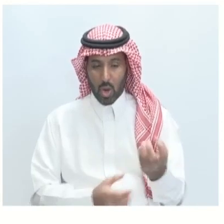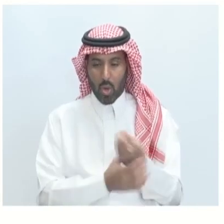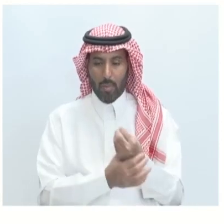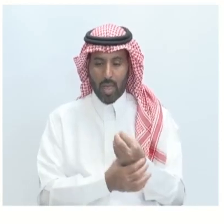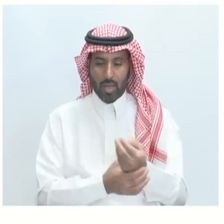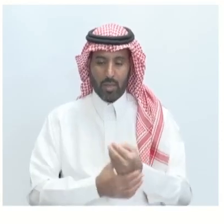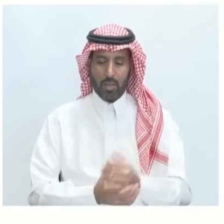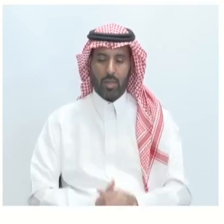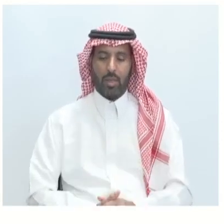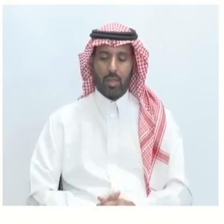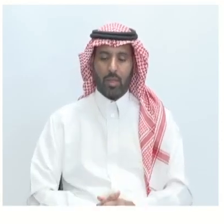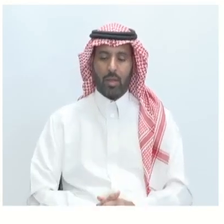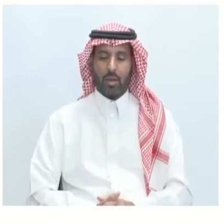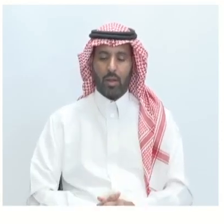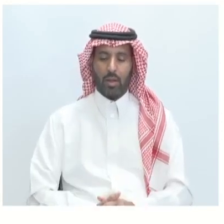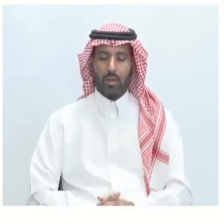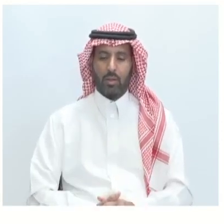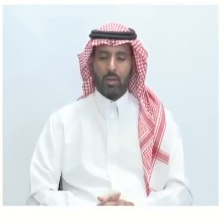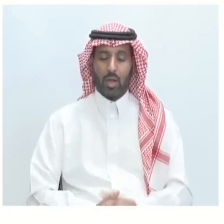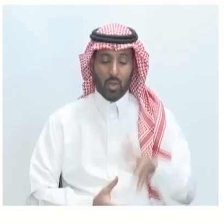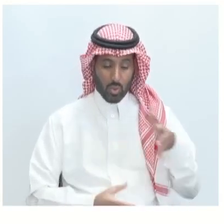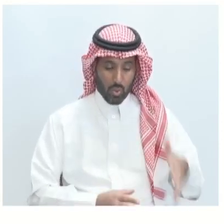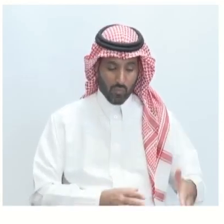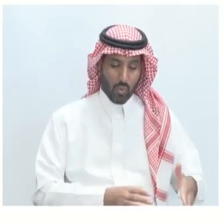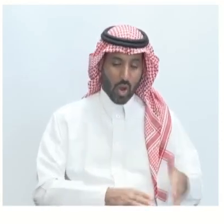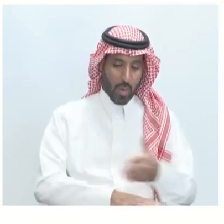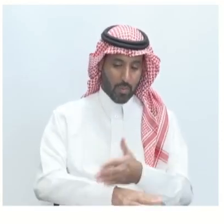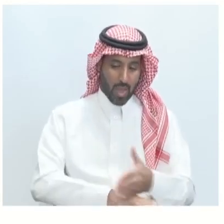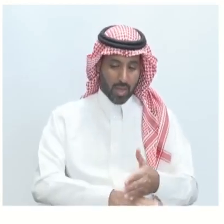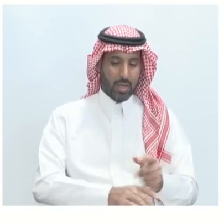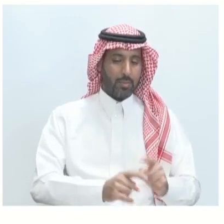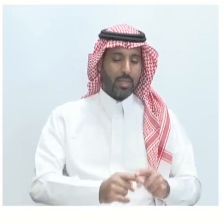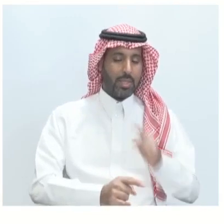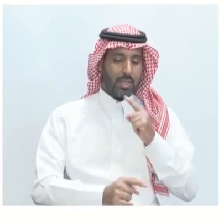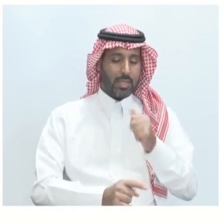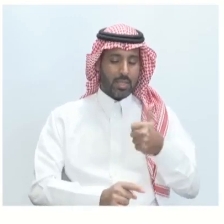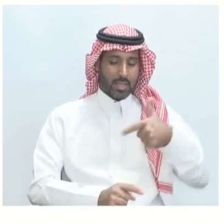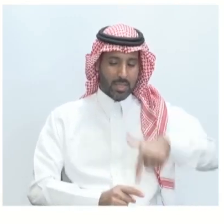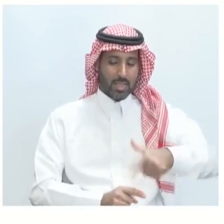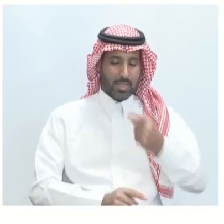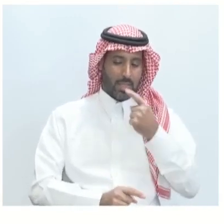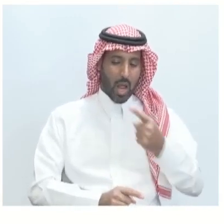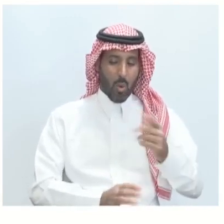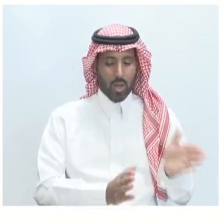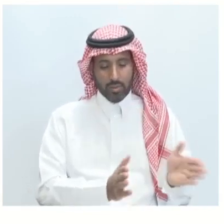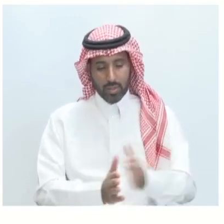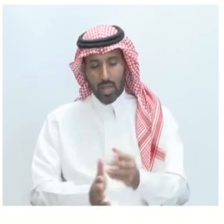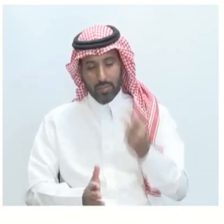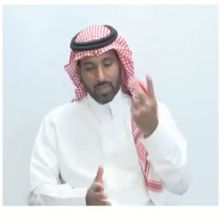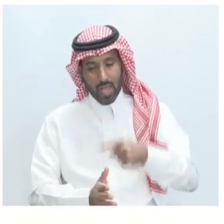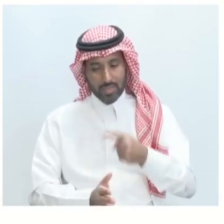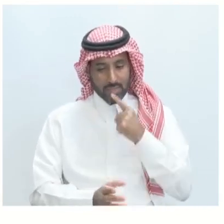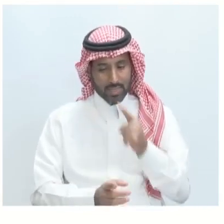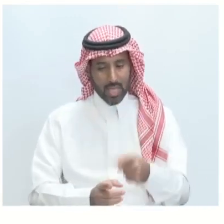ال لعبه الطفوله متاخره بين عام او ست سنوات الى 12 سنه كما تعلمون ابنائي وبنات الطلاب عندما